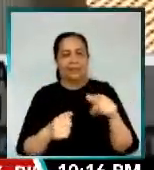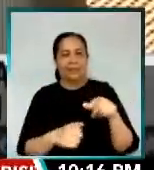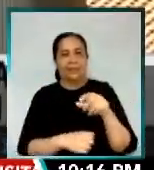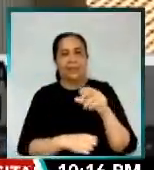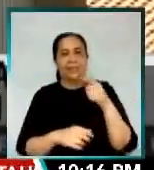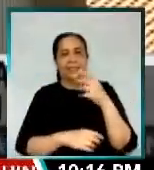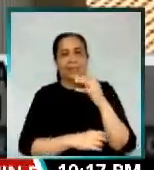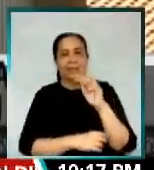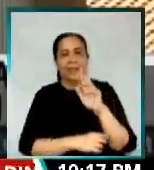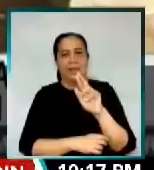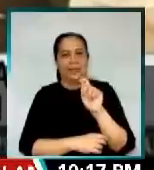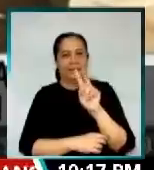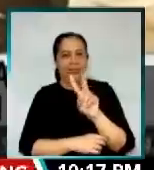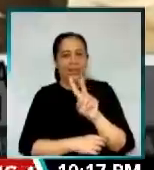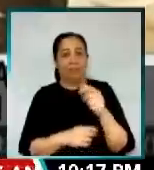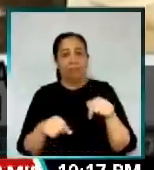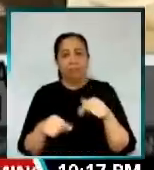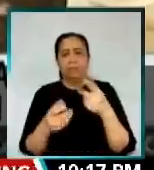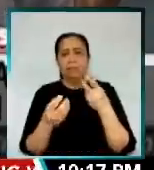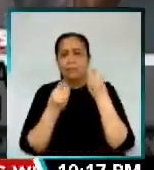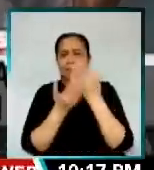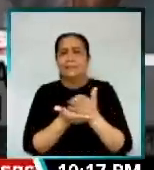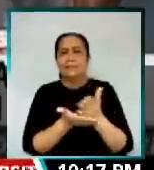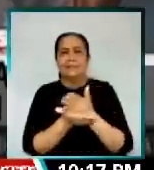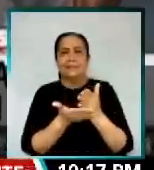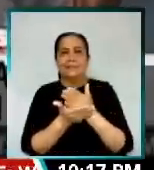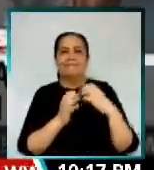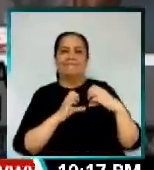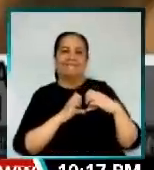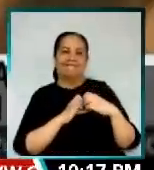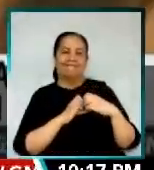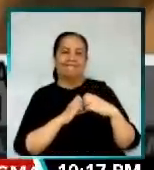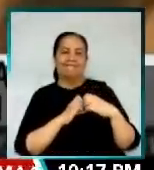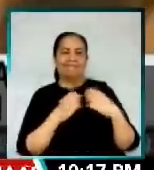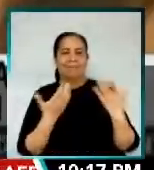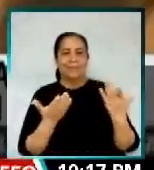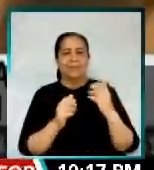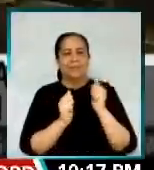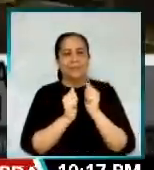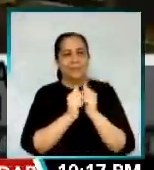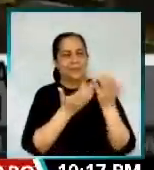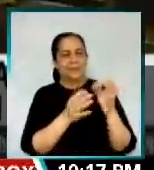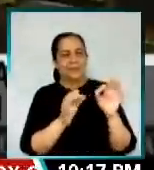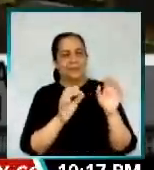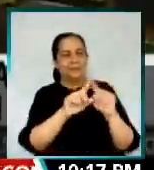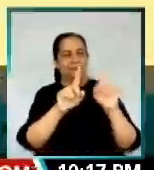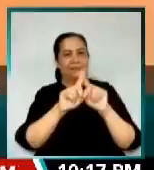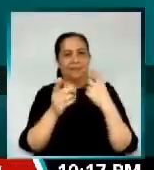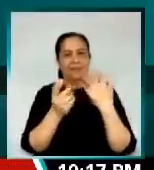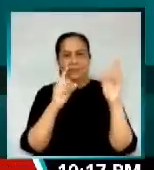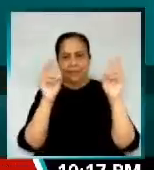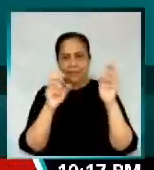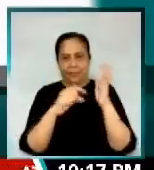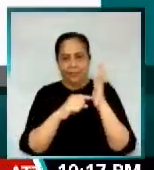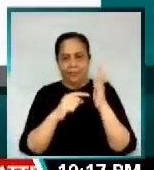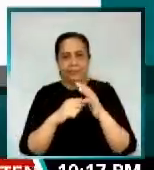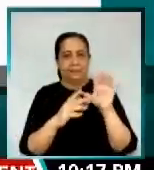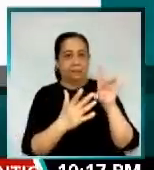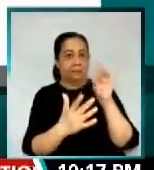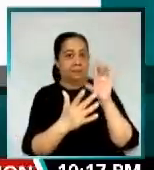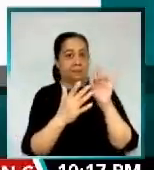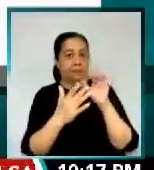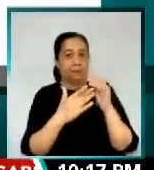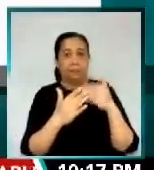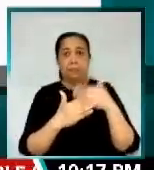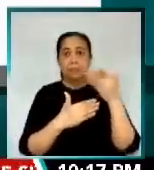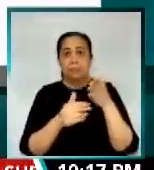Dito, nagbahagi ng kaalaman ang mga Kapuso personalities kaugnay sa iba't ibang usapin gaya ng pagpili sa mga susunod na leader